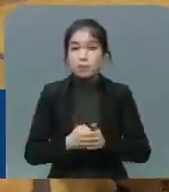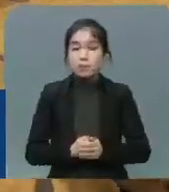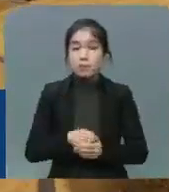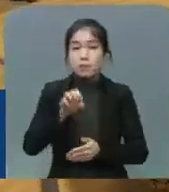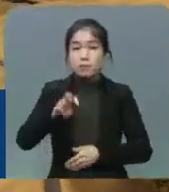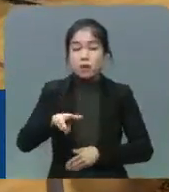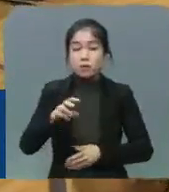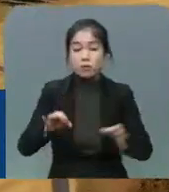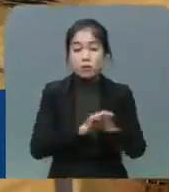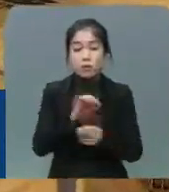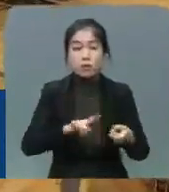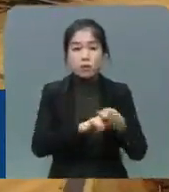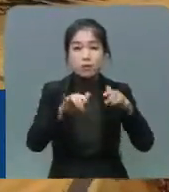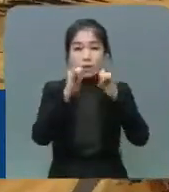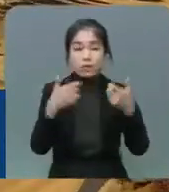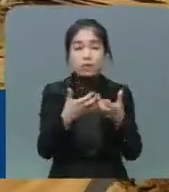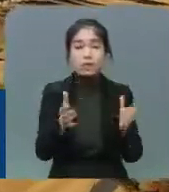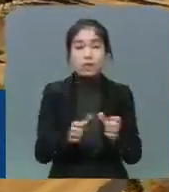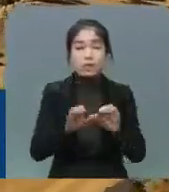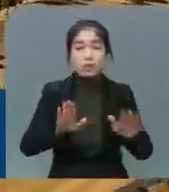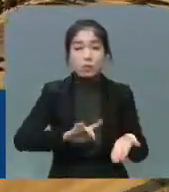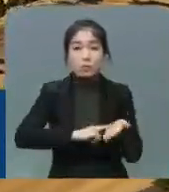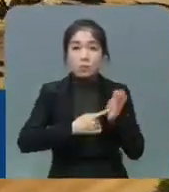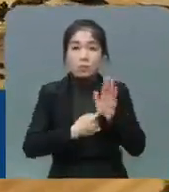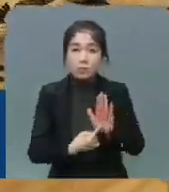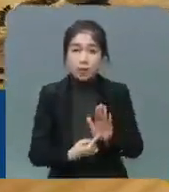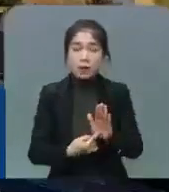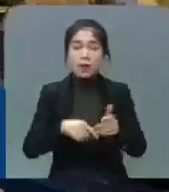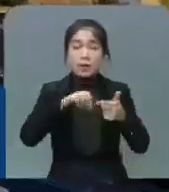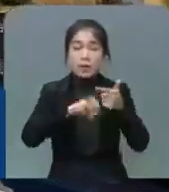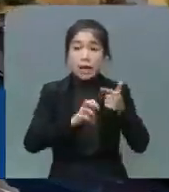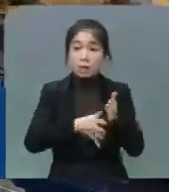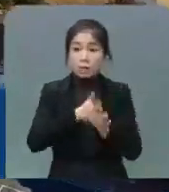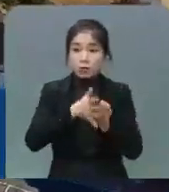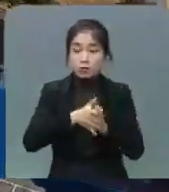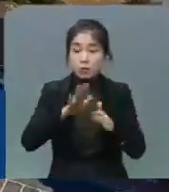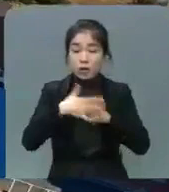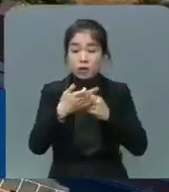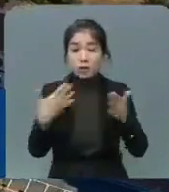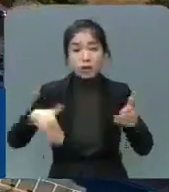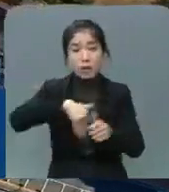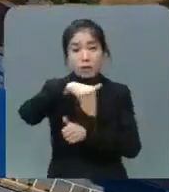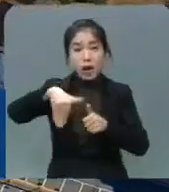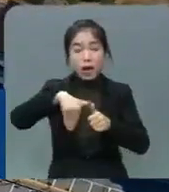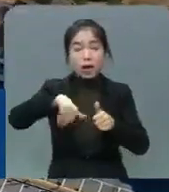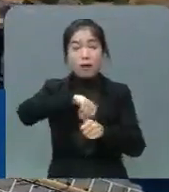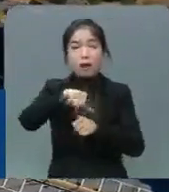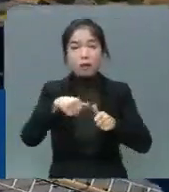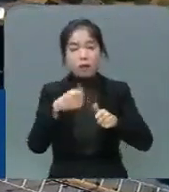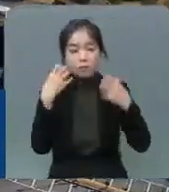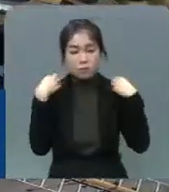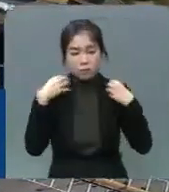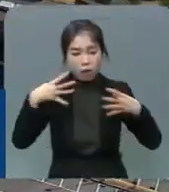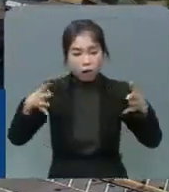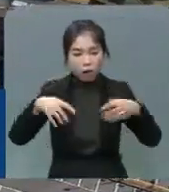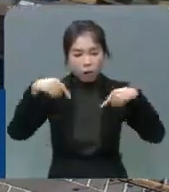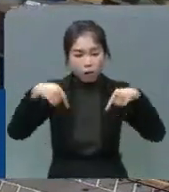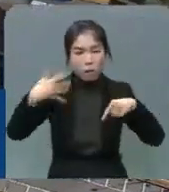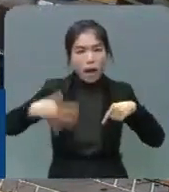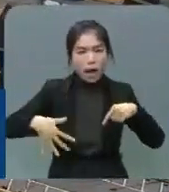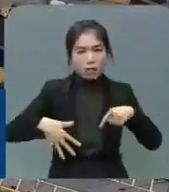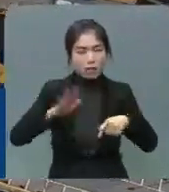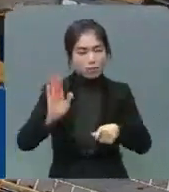광주 경실련 등 시민사회단체들은 오늘 성명을 내고 나주시가 영산강 유역 환경청 과 협의가 끝나지 않은 부실